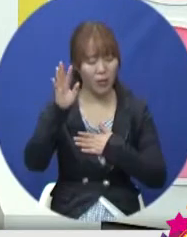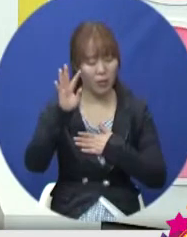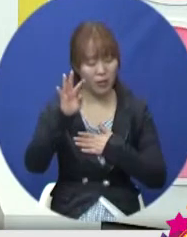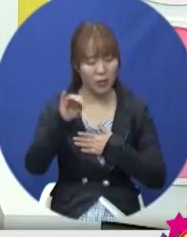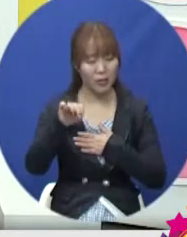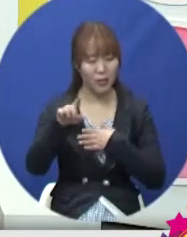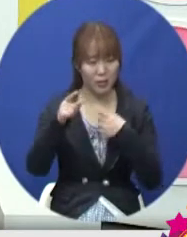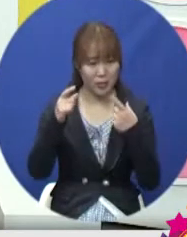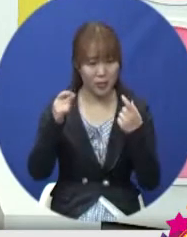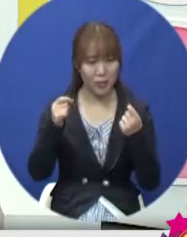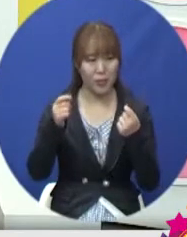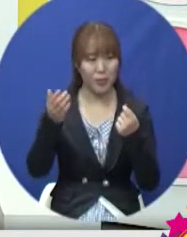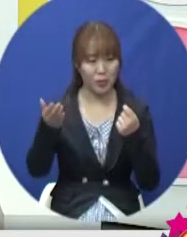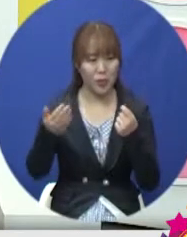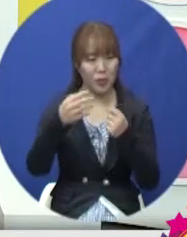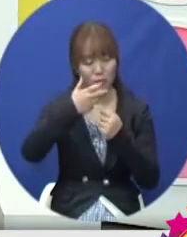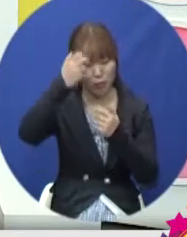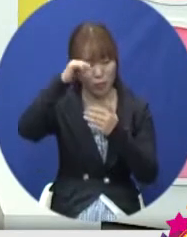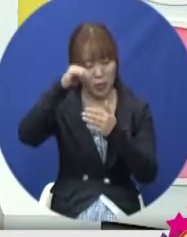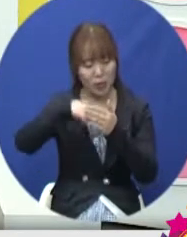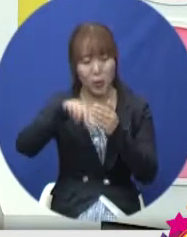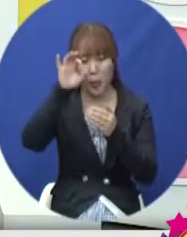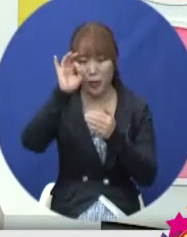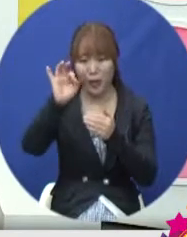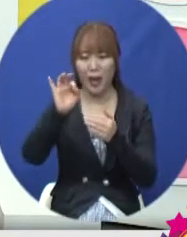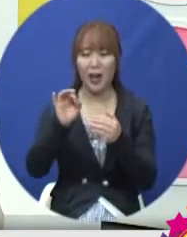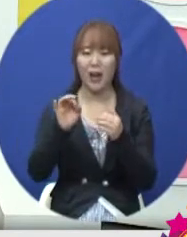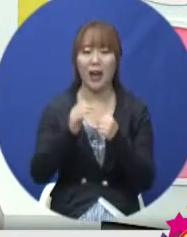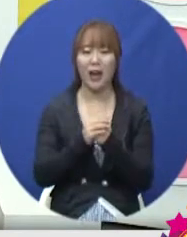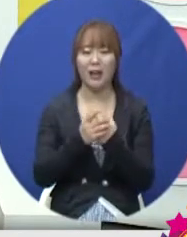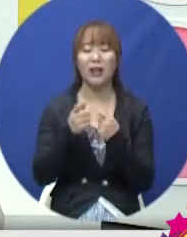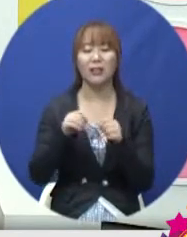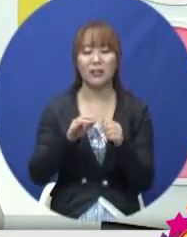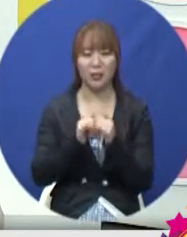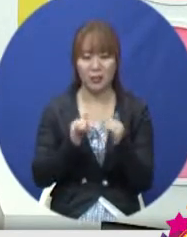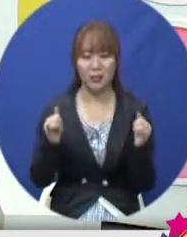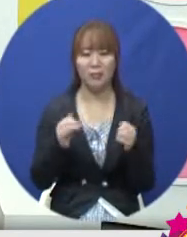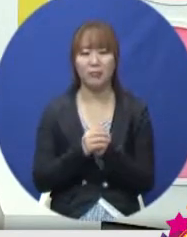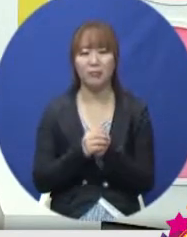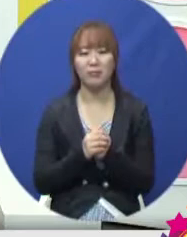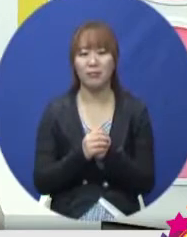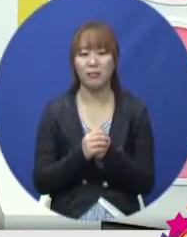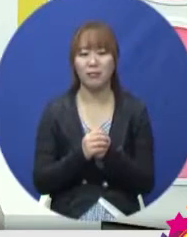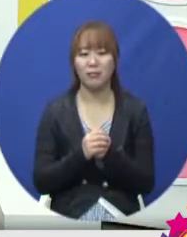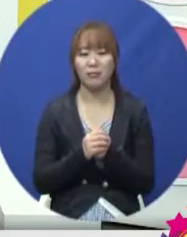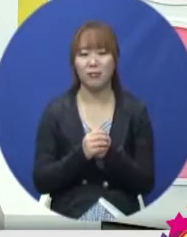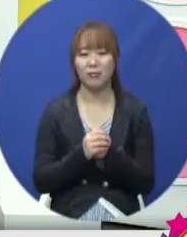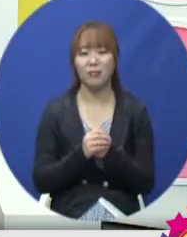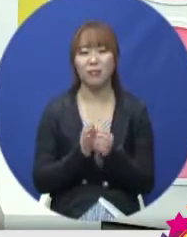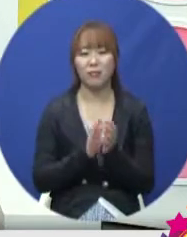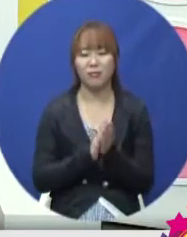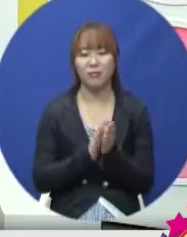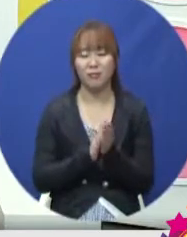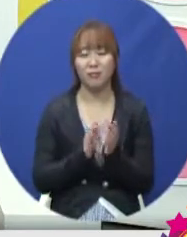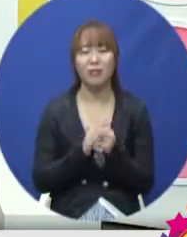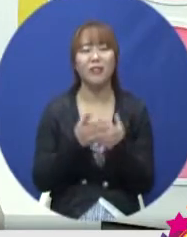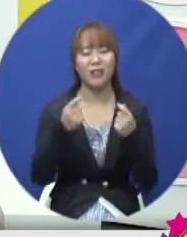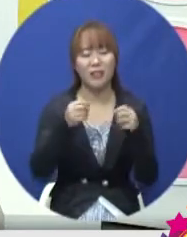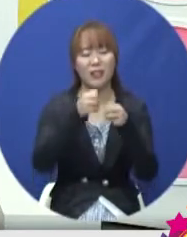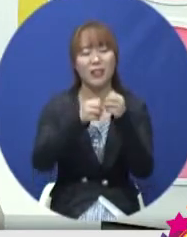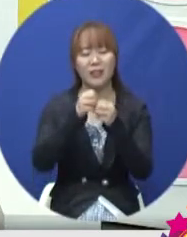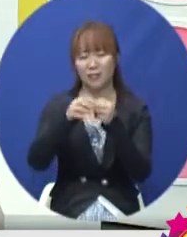그러던 너를 꿈에서 본다의 사람 이렇게 하는 것이 한 이렇게 써 있는